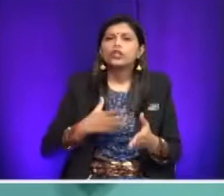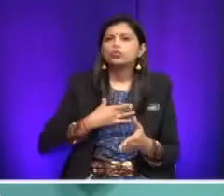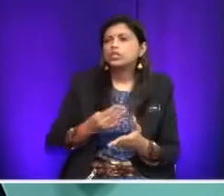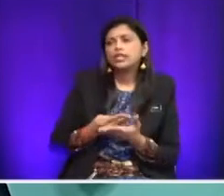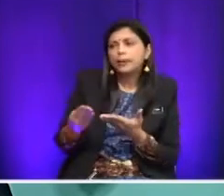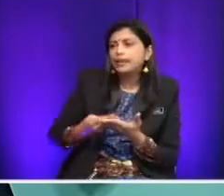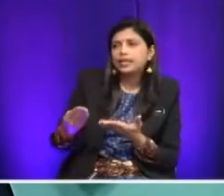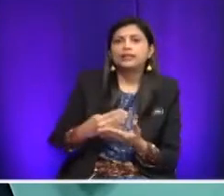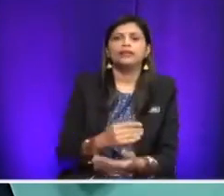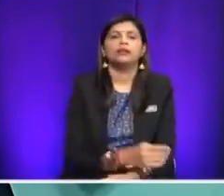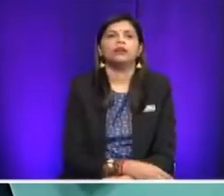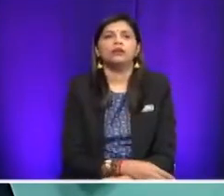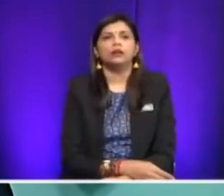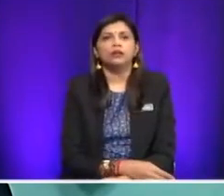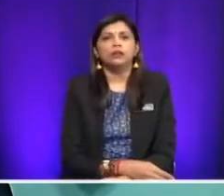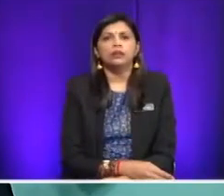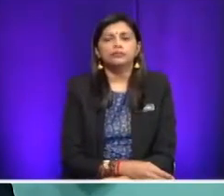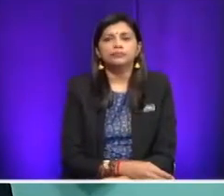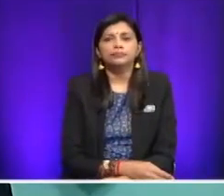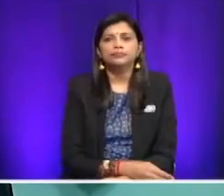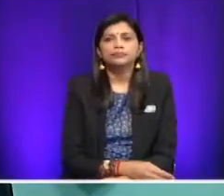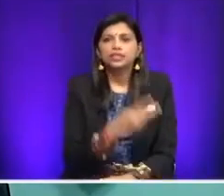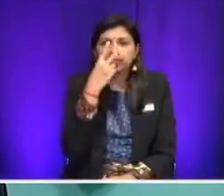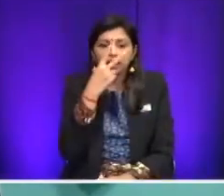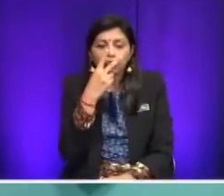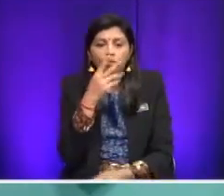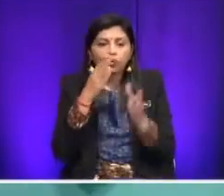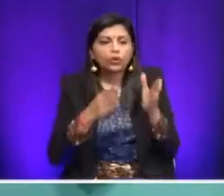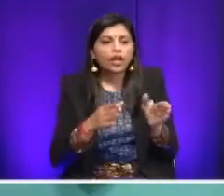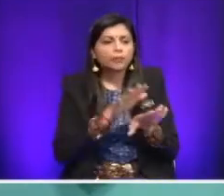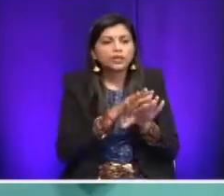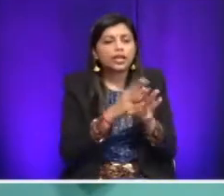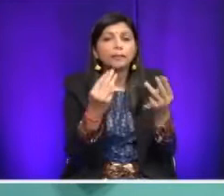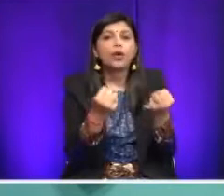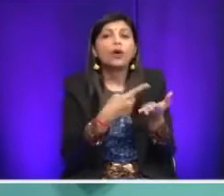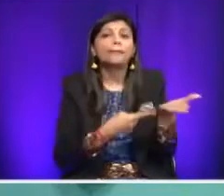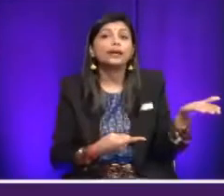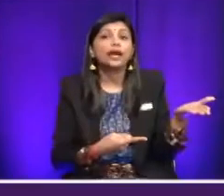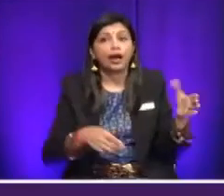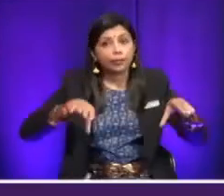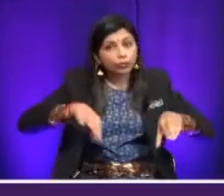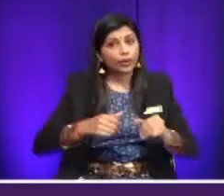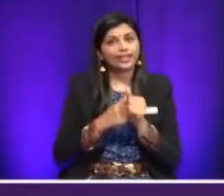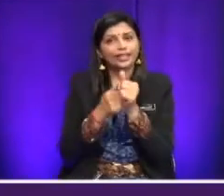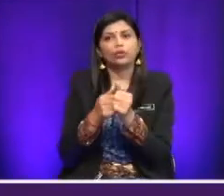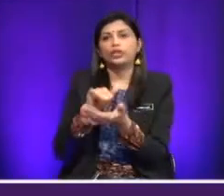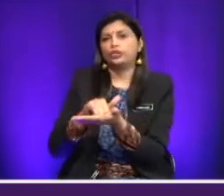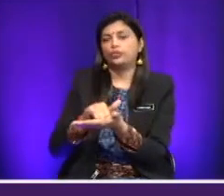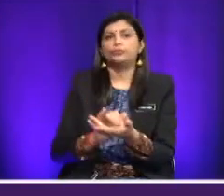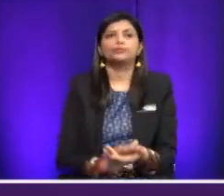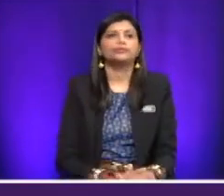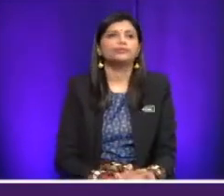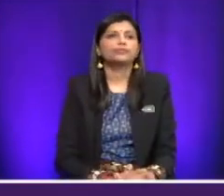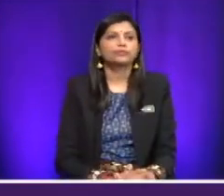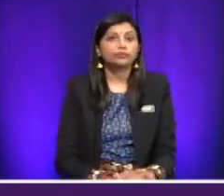tahu lah kehendak pengguna untuk macam Maret citeureup-bogor itu bersembunyi oleh Oke 41 lagi menitikberatkan SP keselamatan oke di sini penting